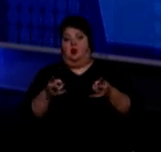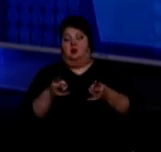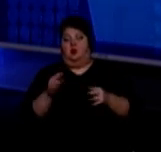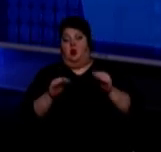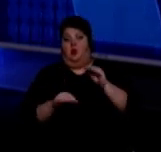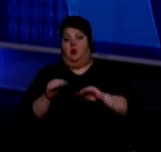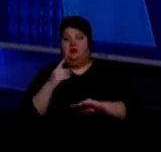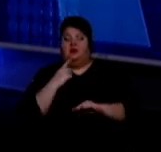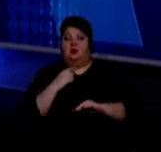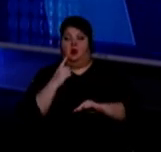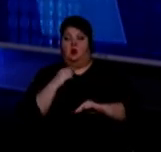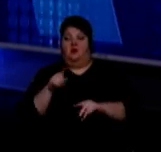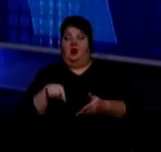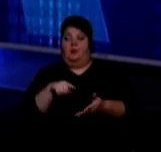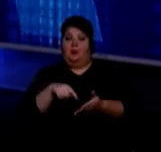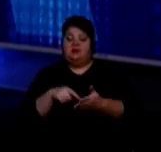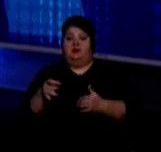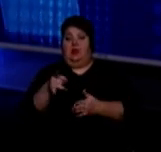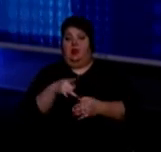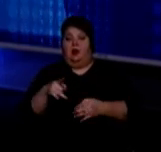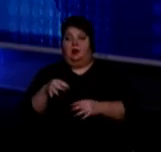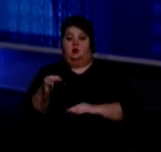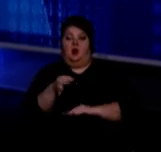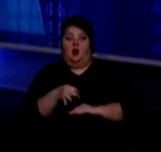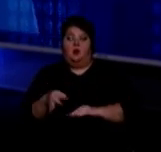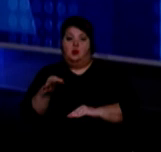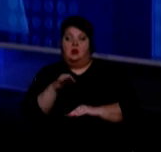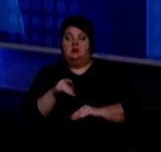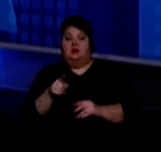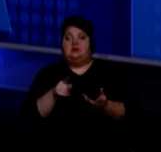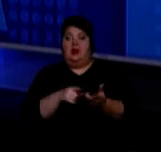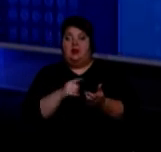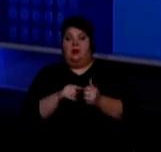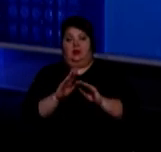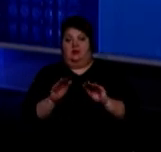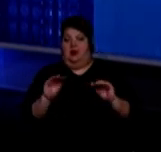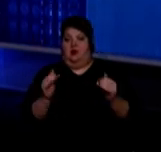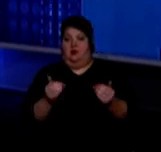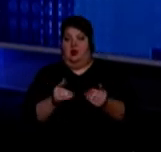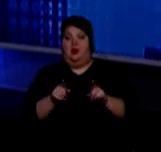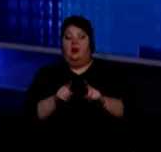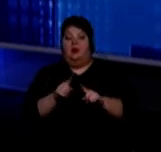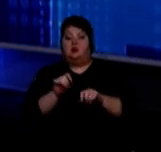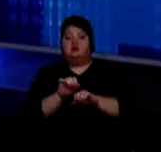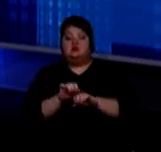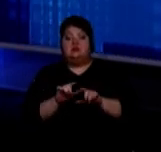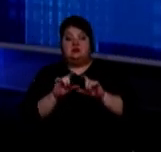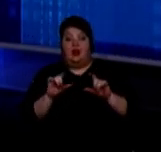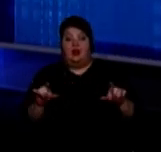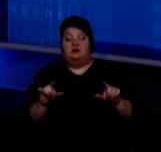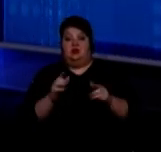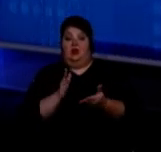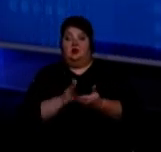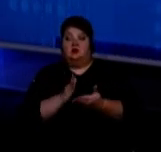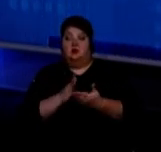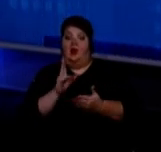компоненти крові. Це і міські, і районні, і обласні, і ця кількість немала. Також у нас станція